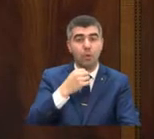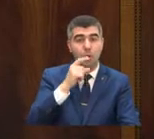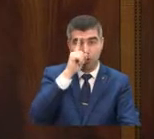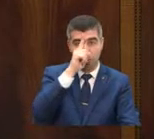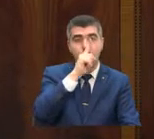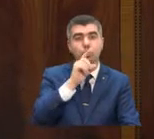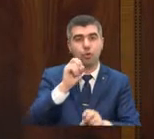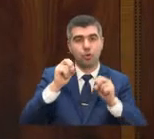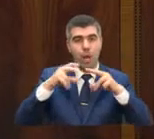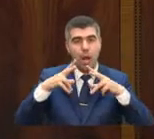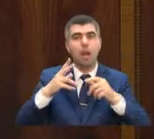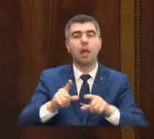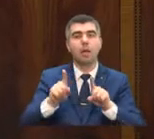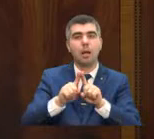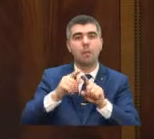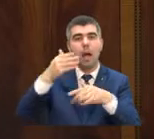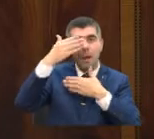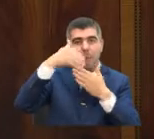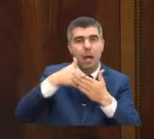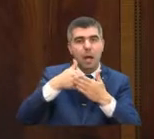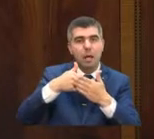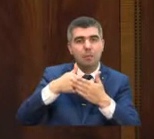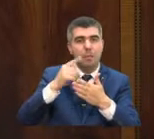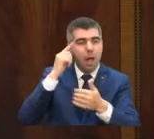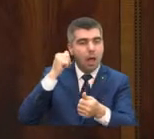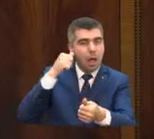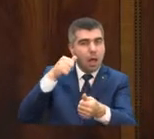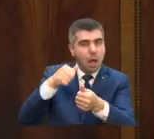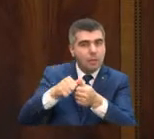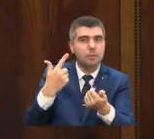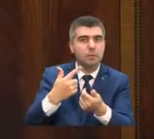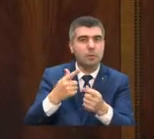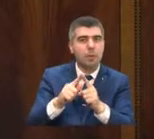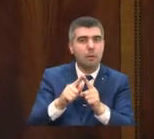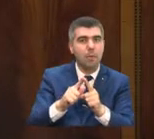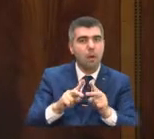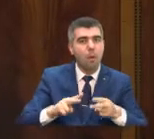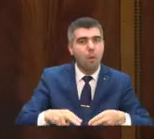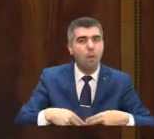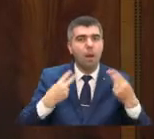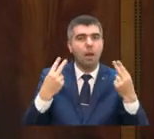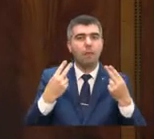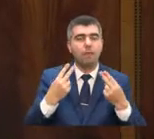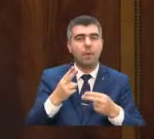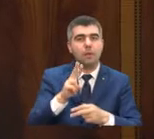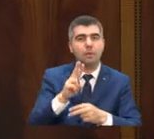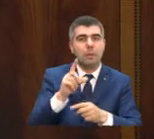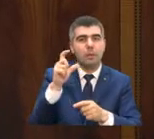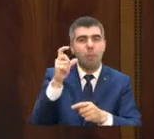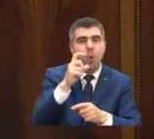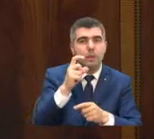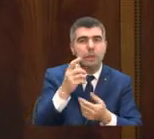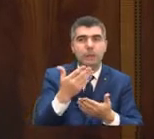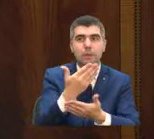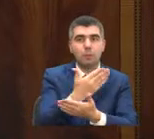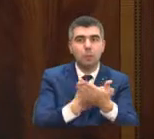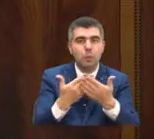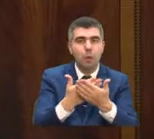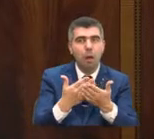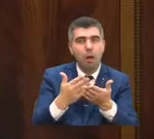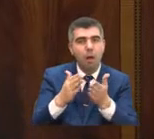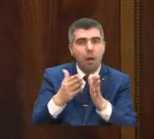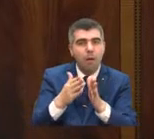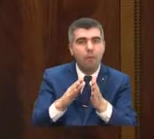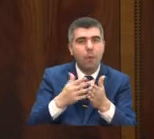متشبثا بثوابت حضارته وبمؤسساته وقيمه الروحية ومكتسباته الديمقراطية، وسيبقى